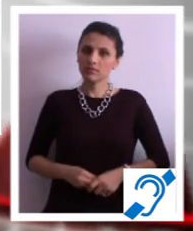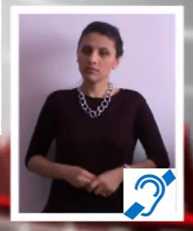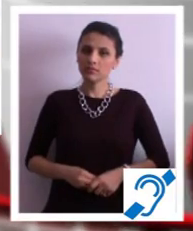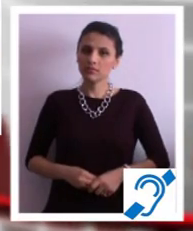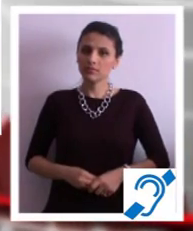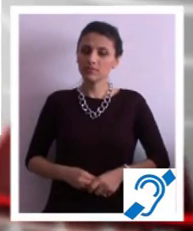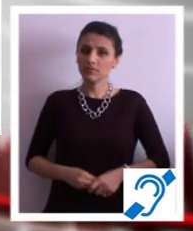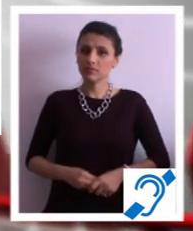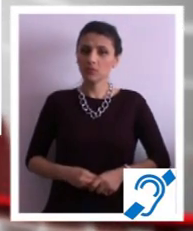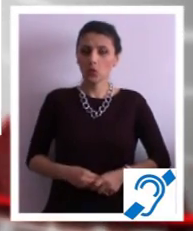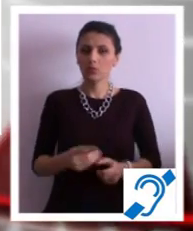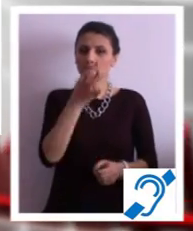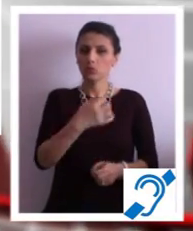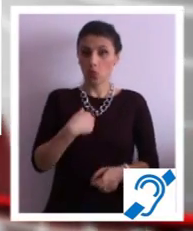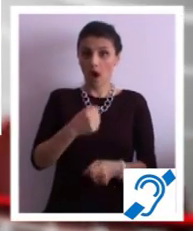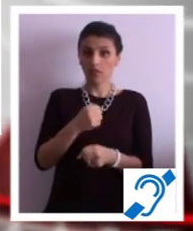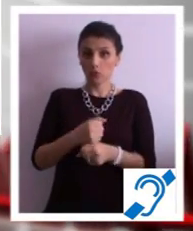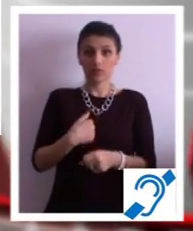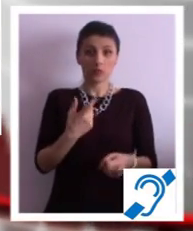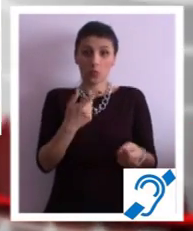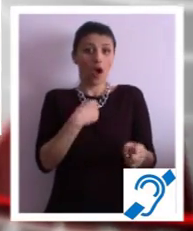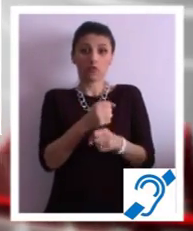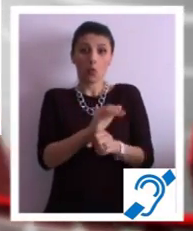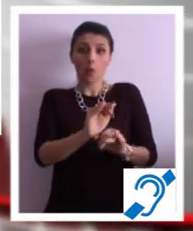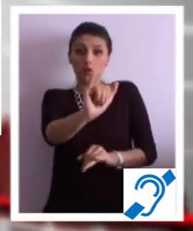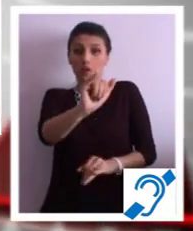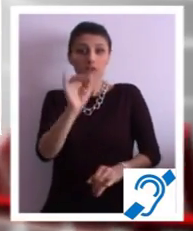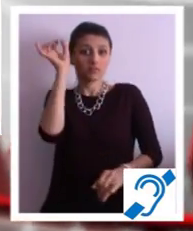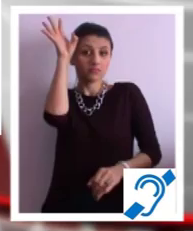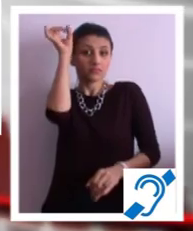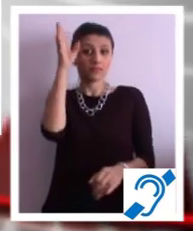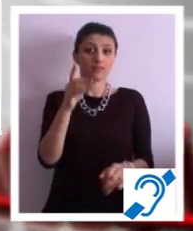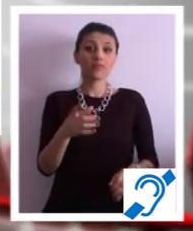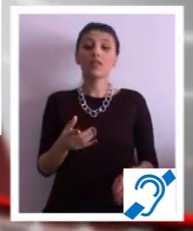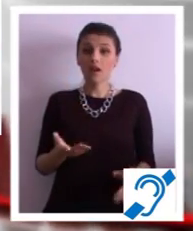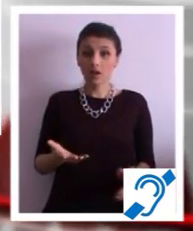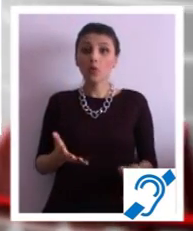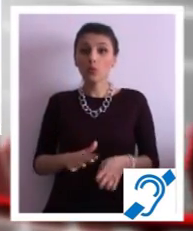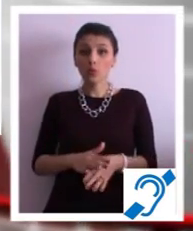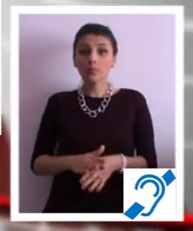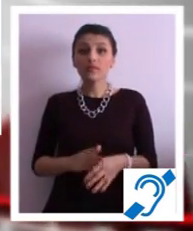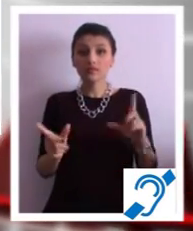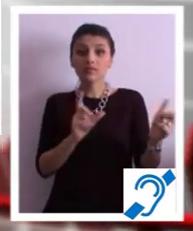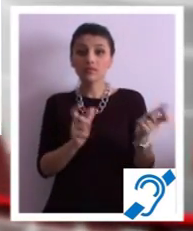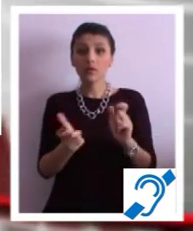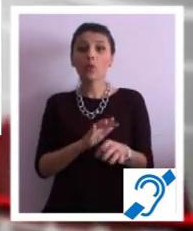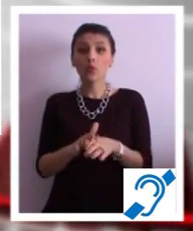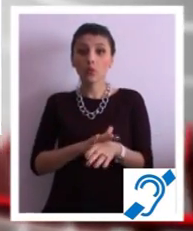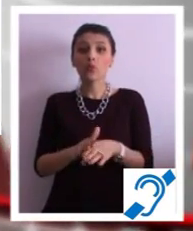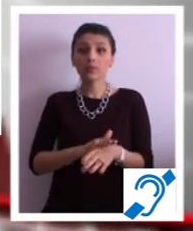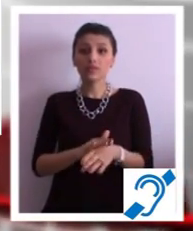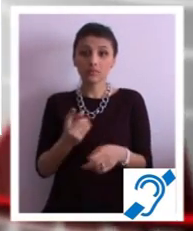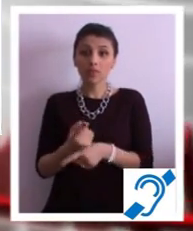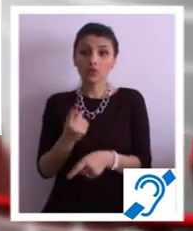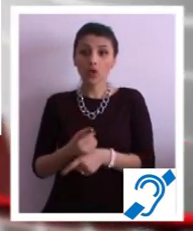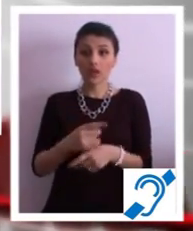am făcut eu așa ceva. În legătură cu copilul meu, și copilul meu minte? A, nu. A, a e adevărat, fost da? În afara școală. În afara școlii, da, dar